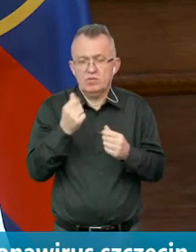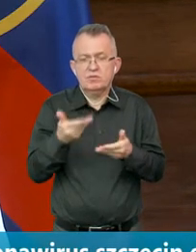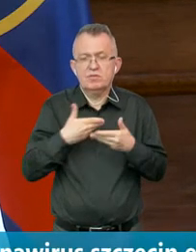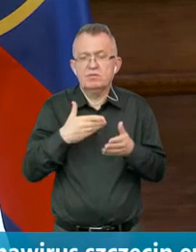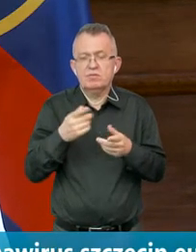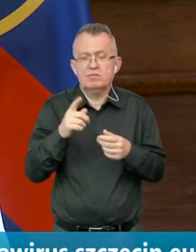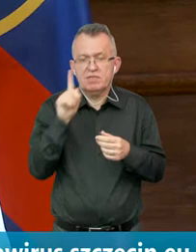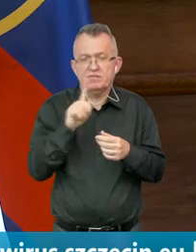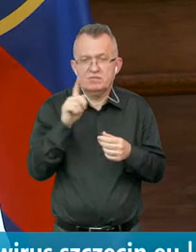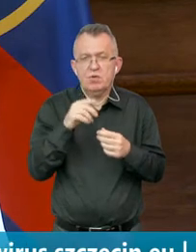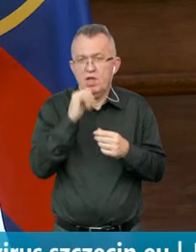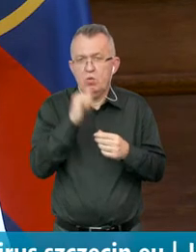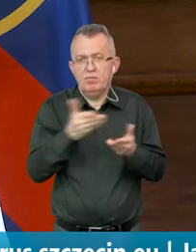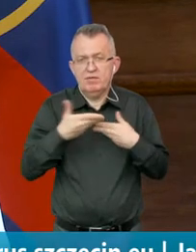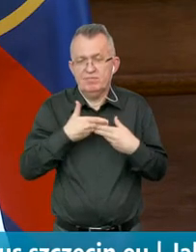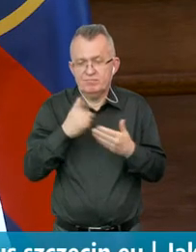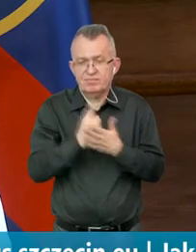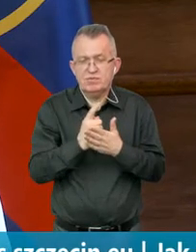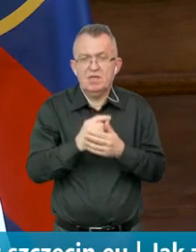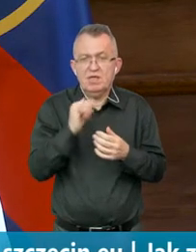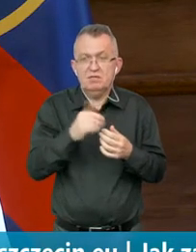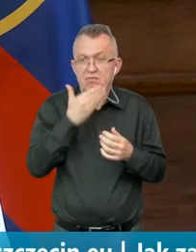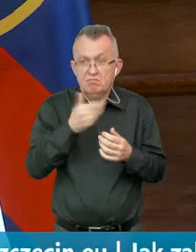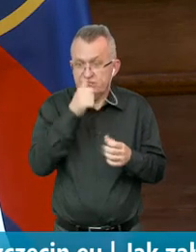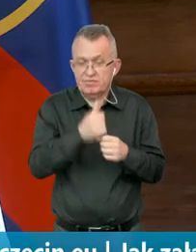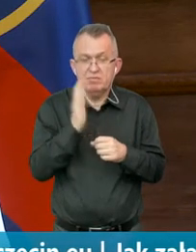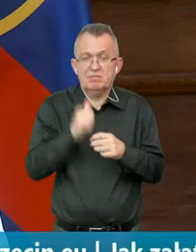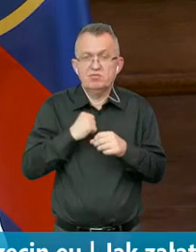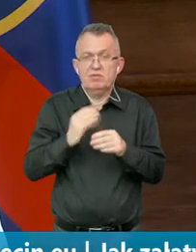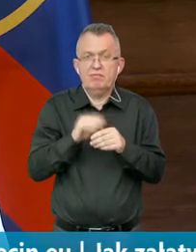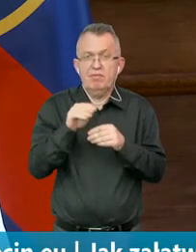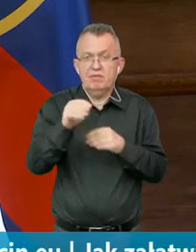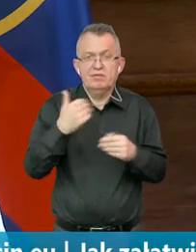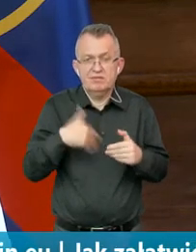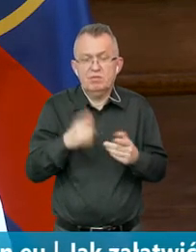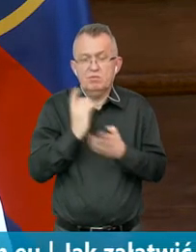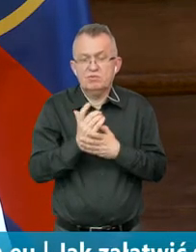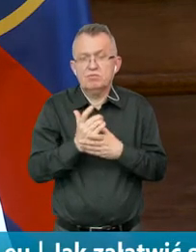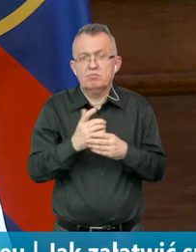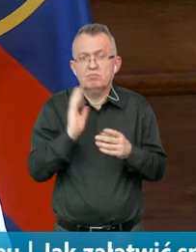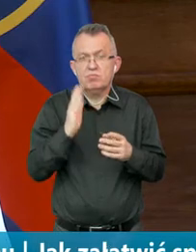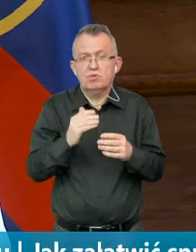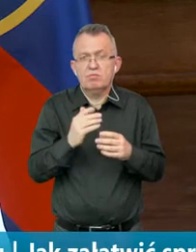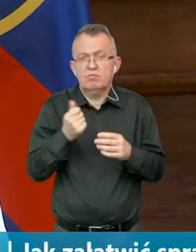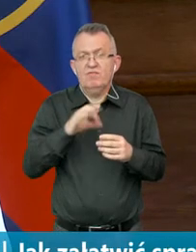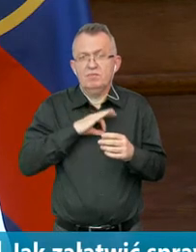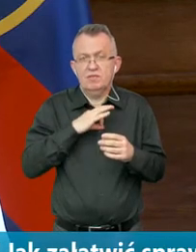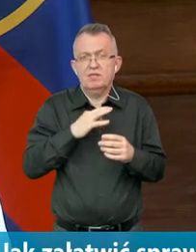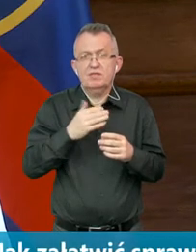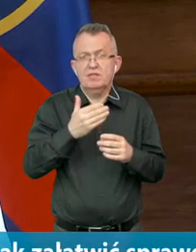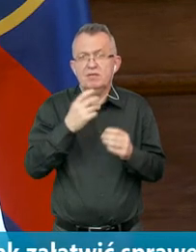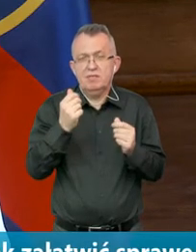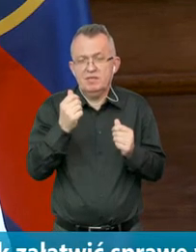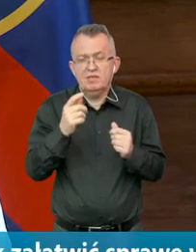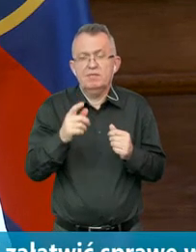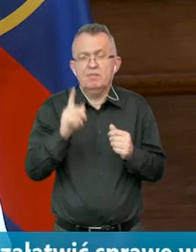ze środków Unii. Jeśli teraz tego nie zrobimy, byśmy czekali czy rozbijali w czasie poszczególne zadania, no to musielibyśmy to robić potem ze środków własnych, a na to, wierzcie